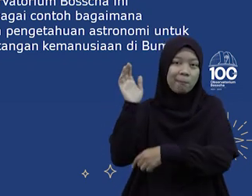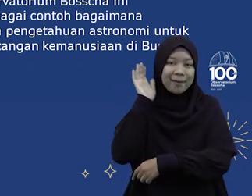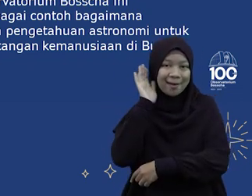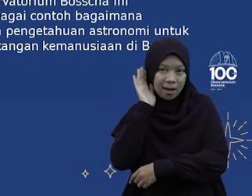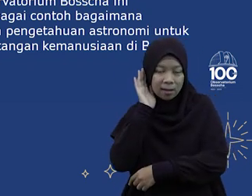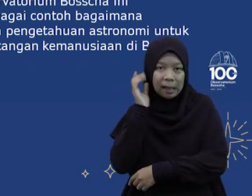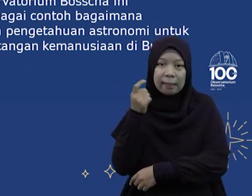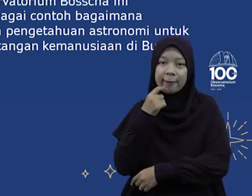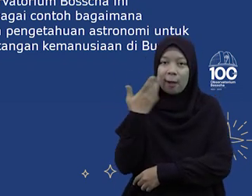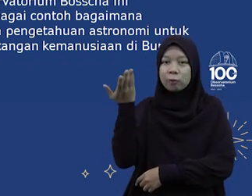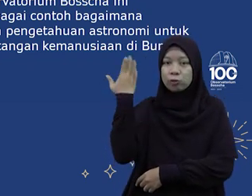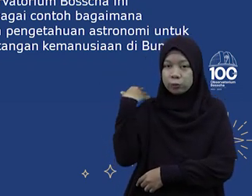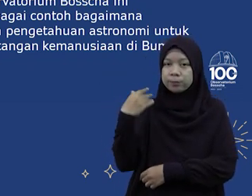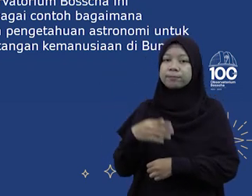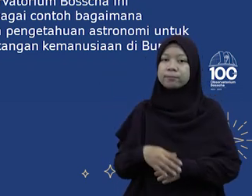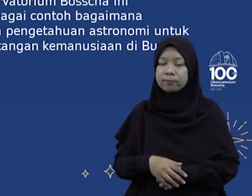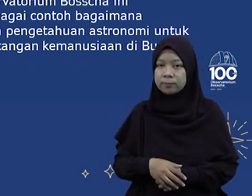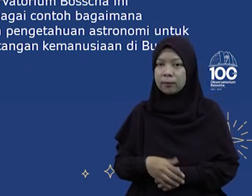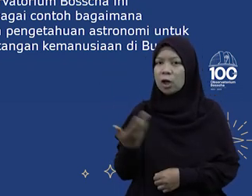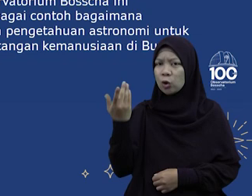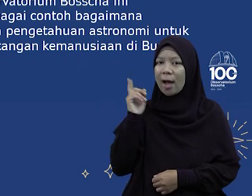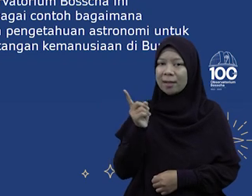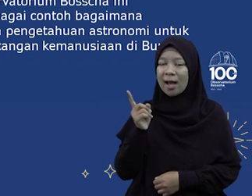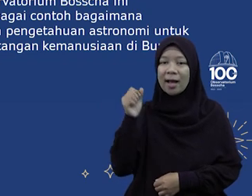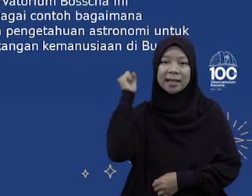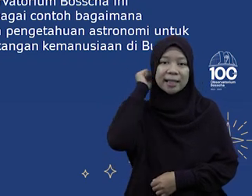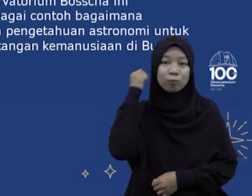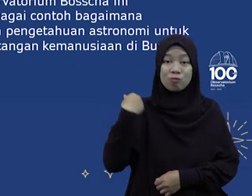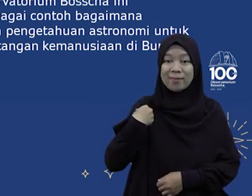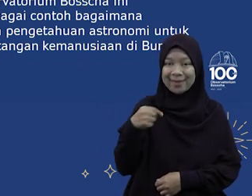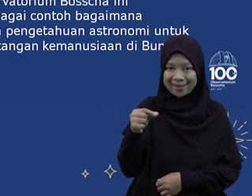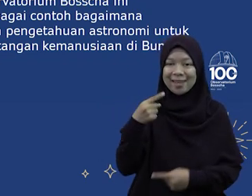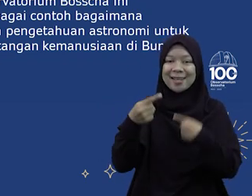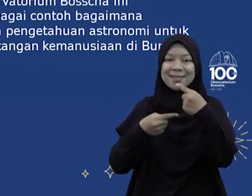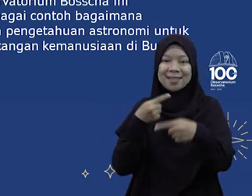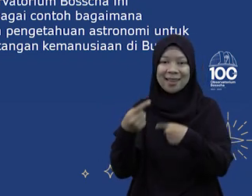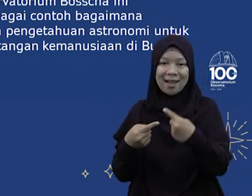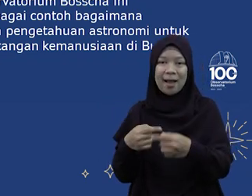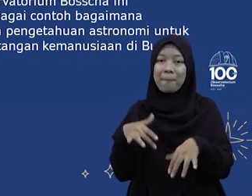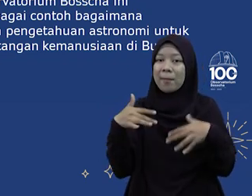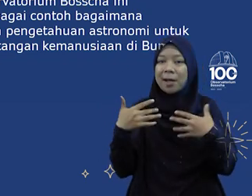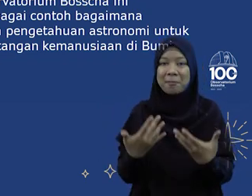para pejabat juga ada yang menceritakan kemarin juga menteri juga cerita begitu ya bagaimana